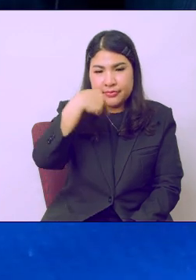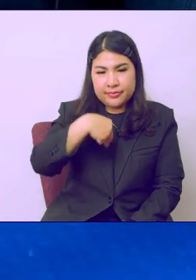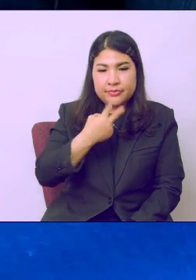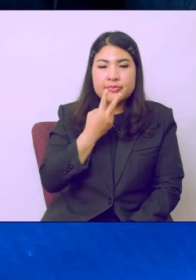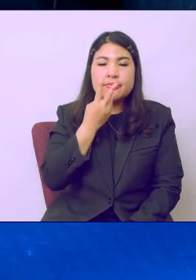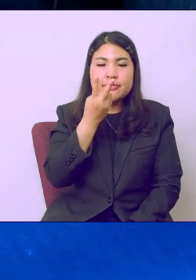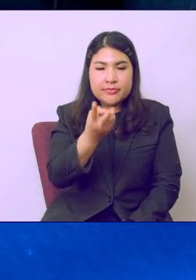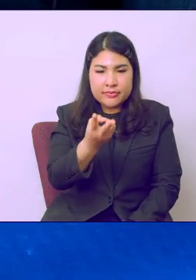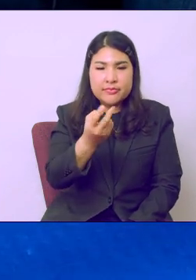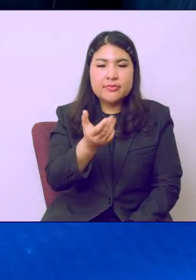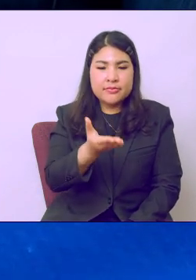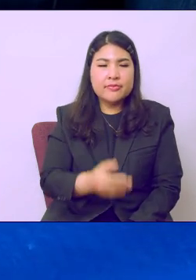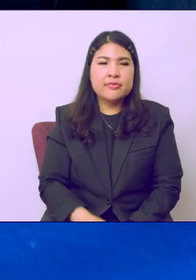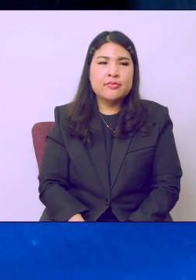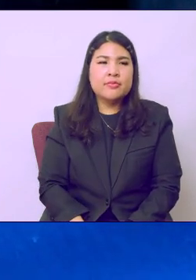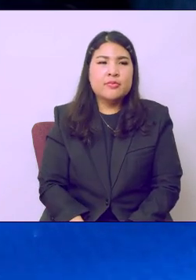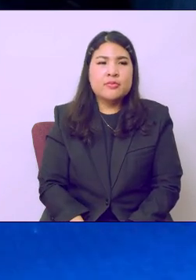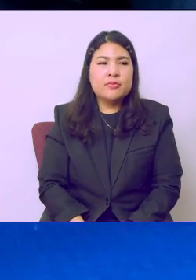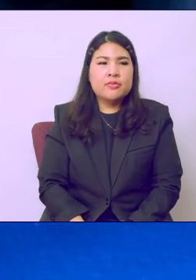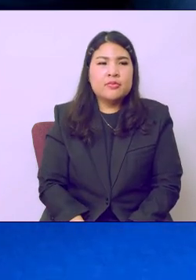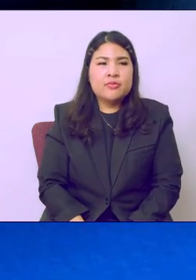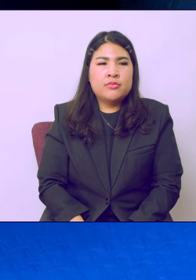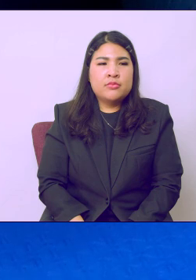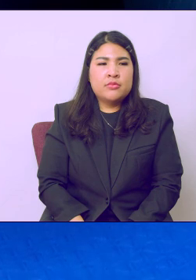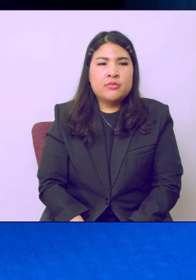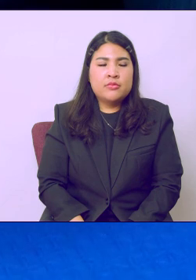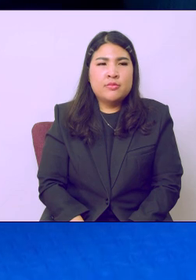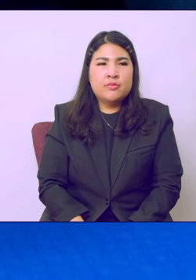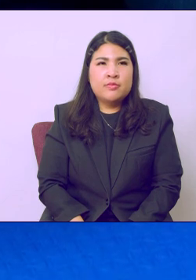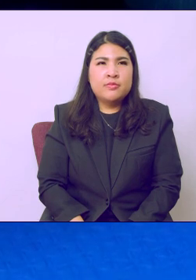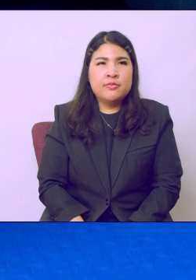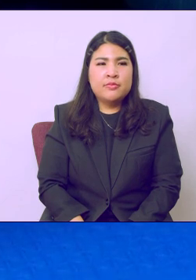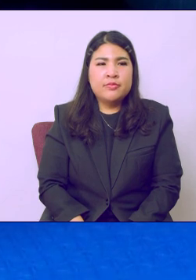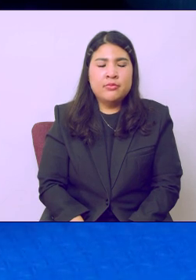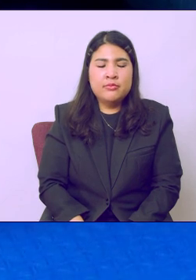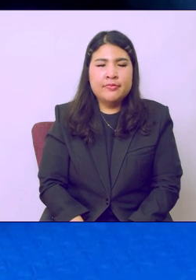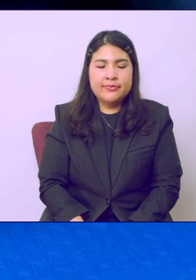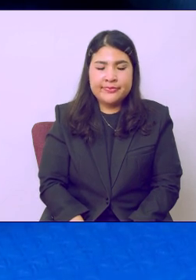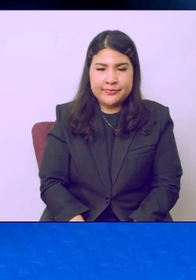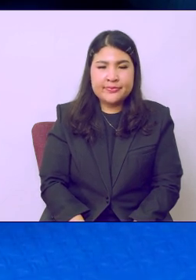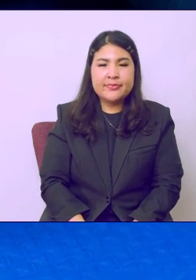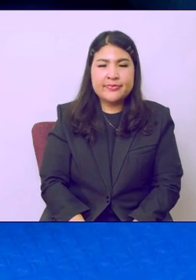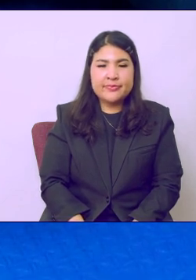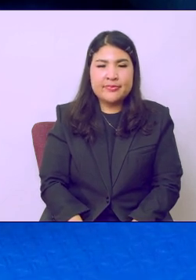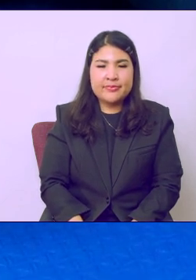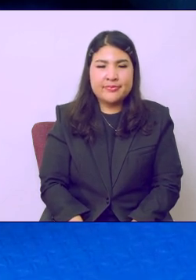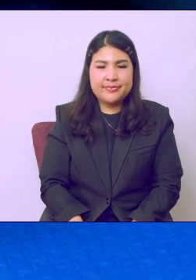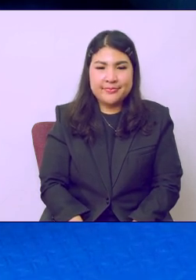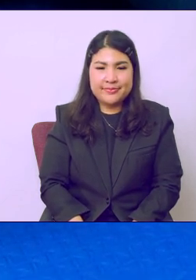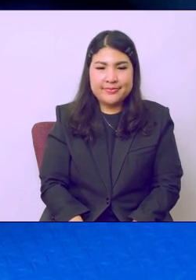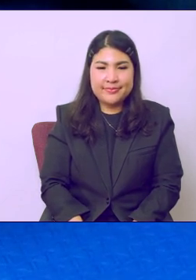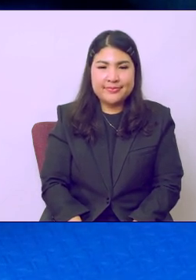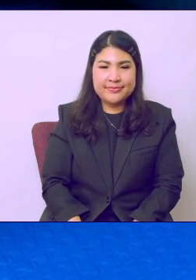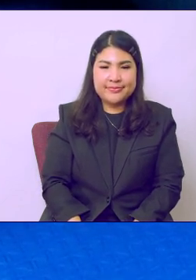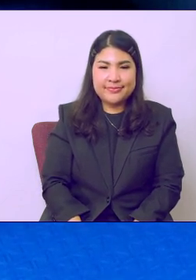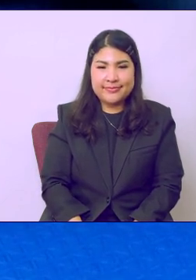ออกด้านข้างช้าๆหายใจเข้าเซ็นเตอรหายใจออกหมุนออกดีครับหายใจเข้าหายใจออกหมุนออกครับ 2หายใจ